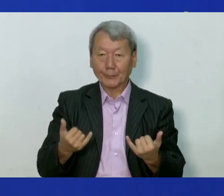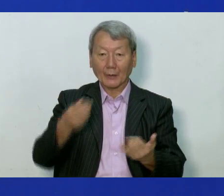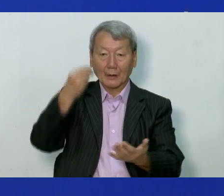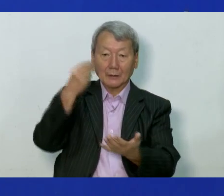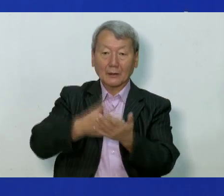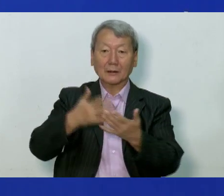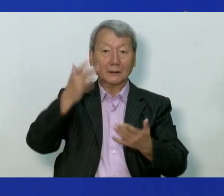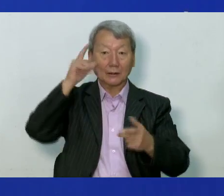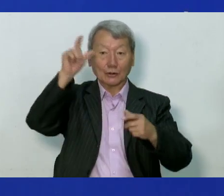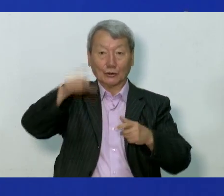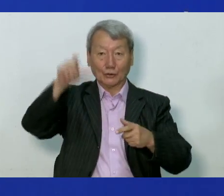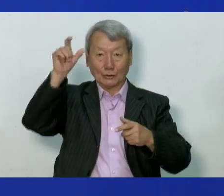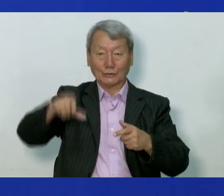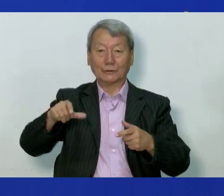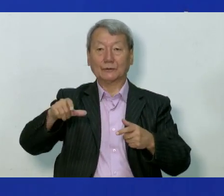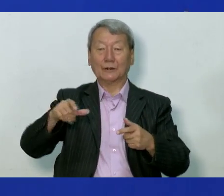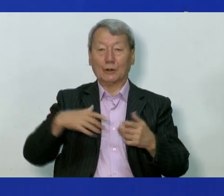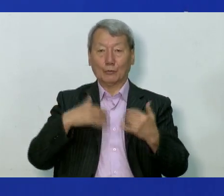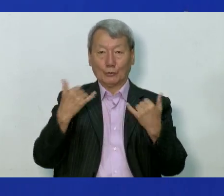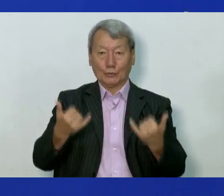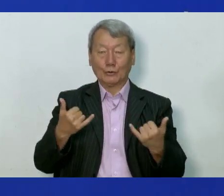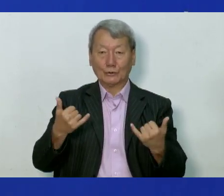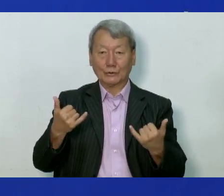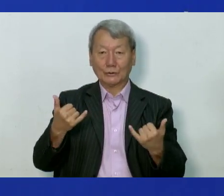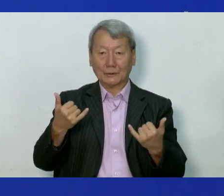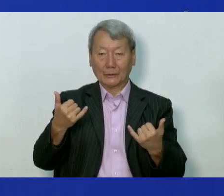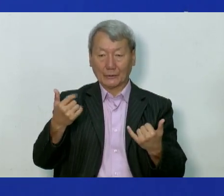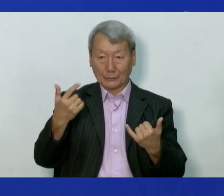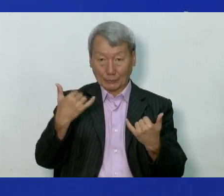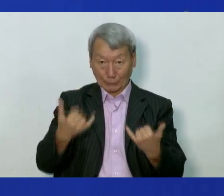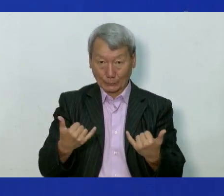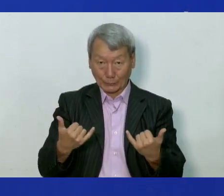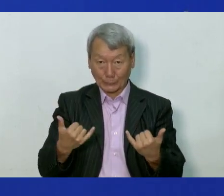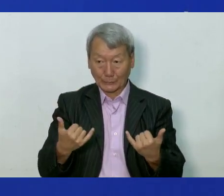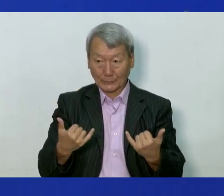урматтуу кыргызстандыктар, биз бир нече жолу чыгып ошо айкын